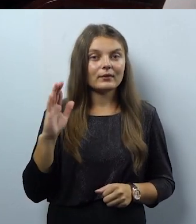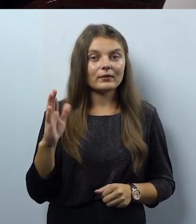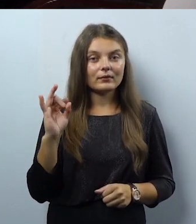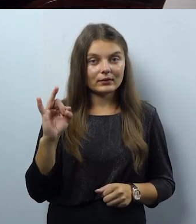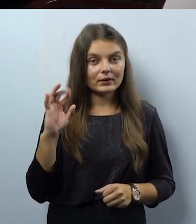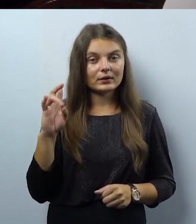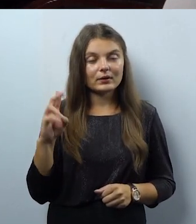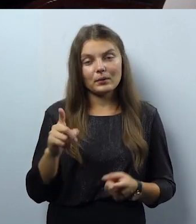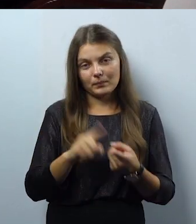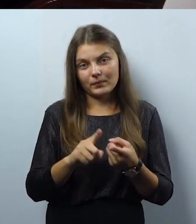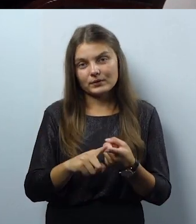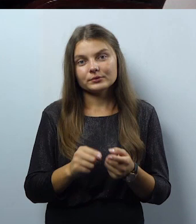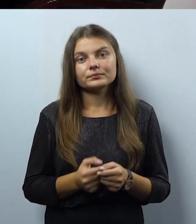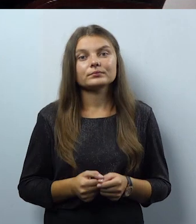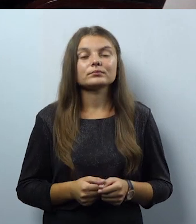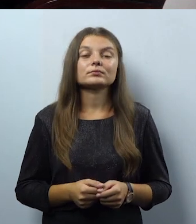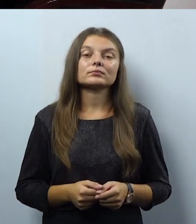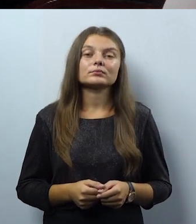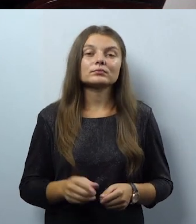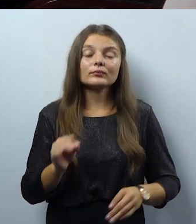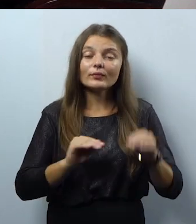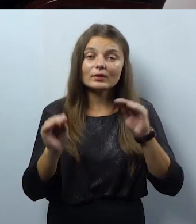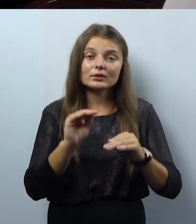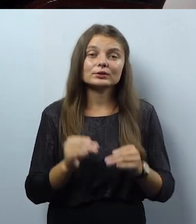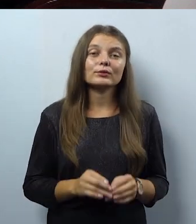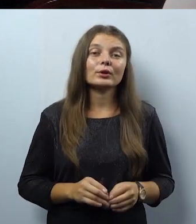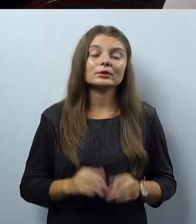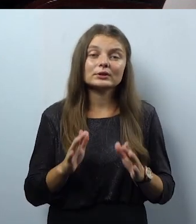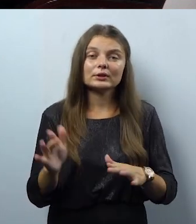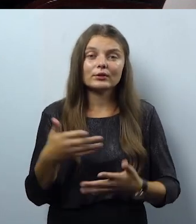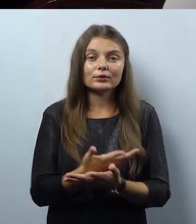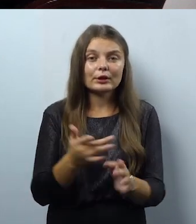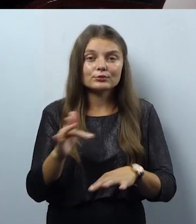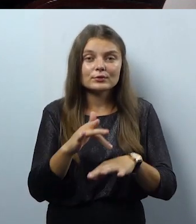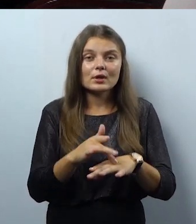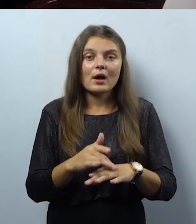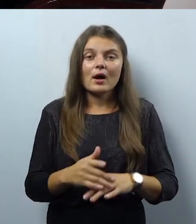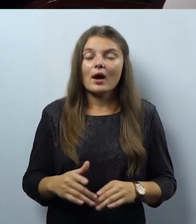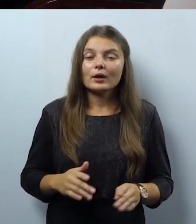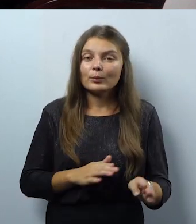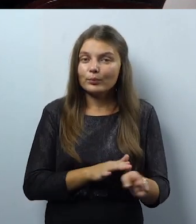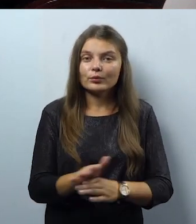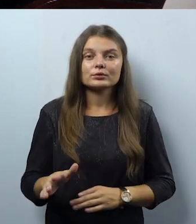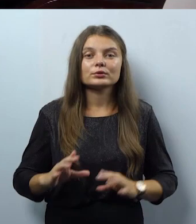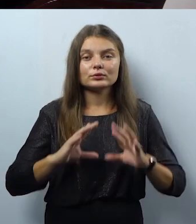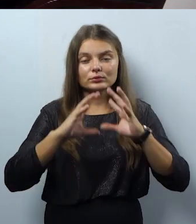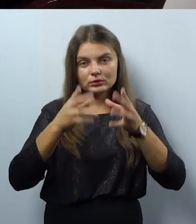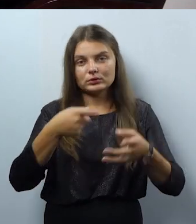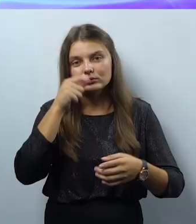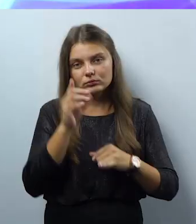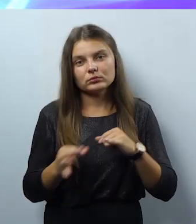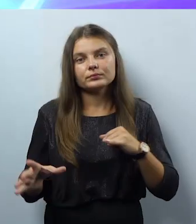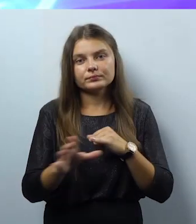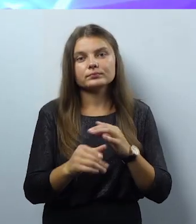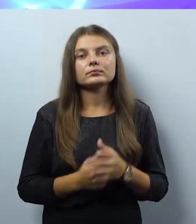Україні. Угу. Тому такі перетворення не тільки в Бурштині, але й в інших центрах по цілій нашій країні. Але почну з того, що все ж таки